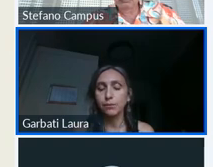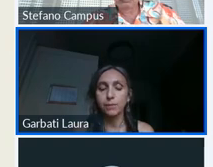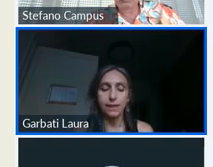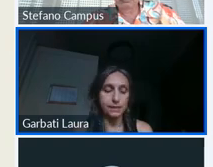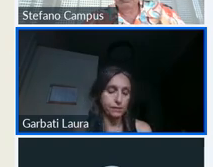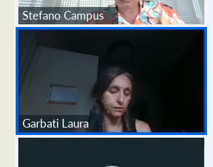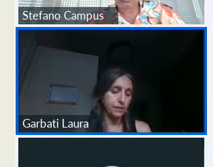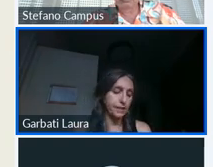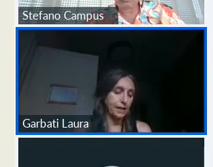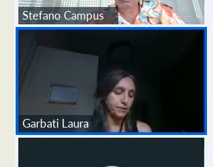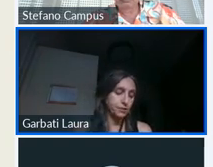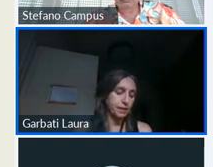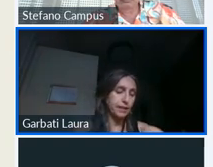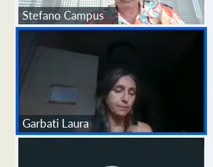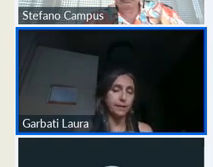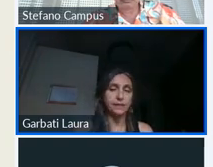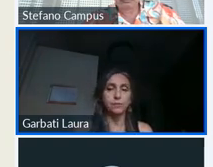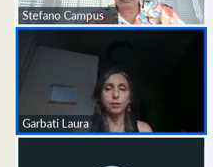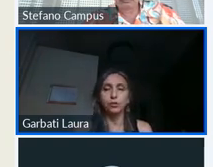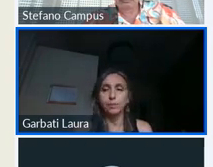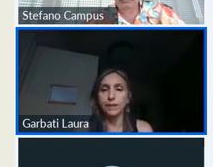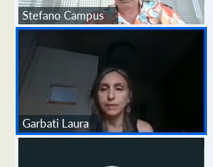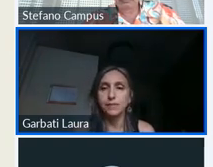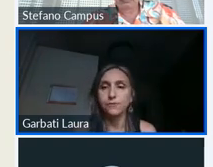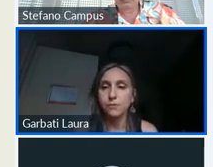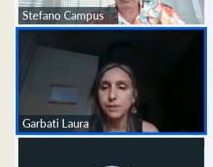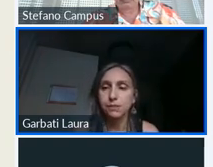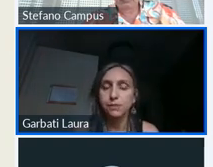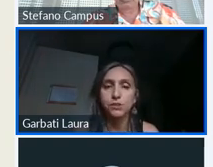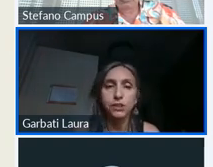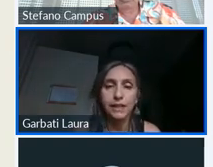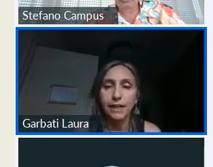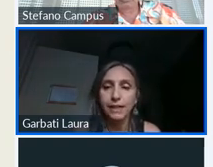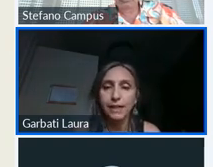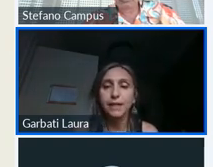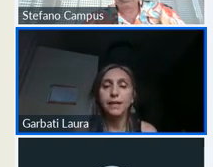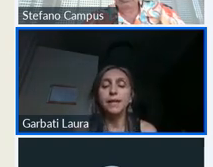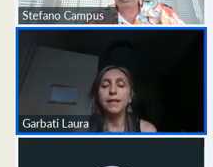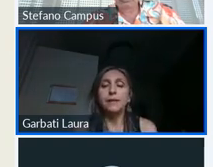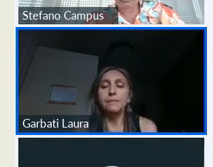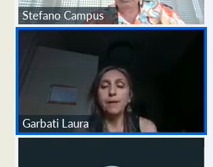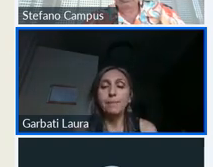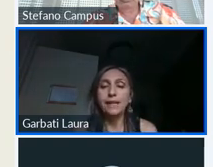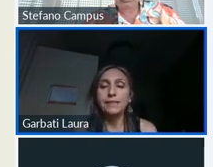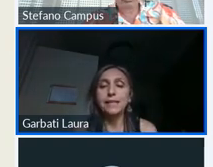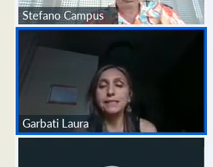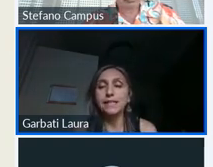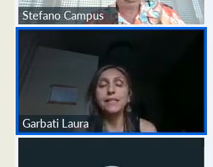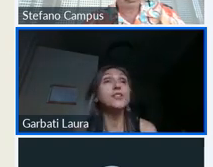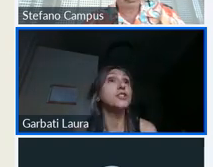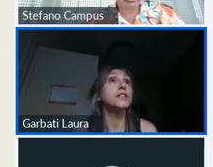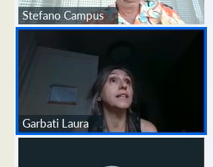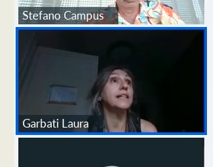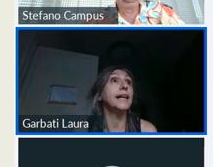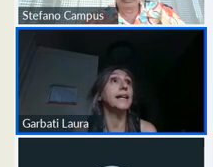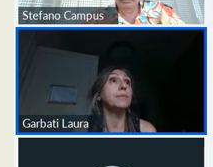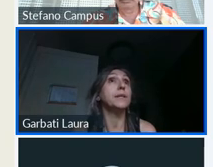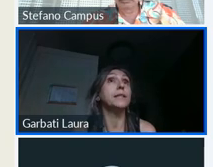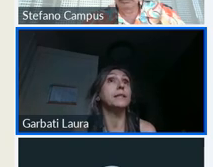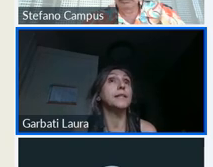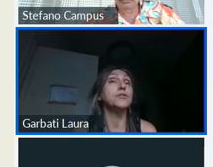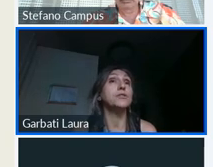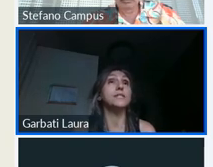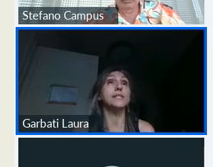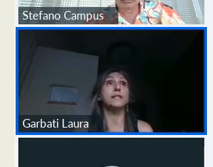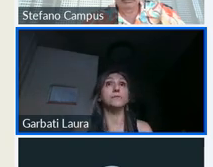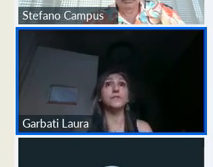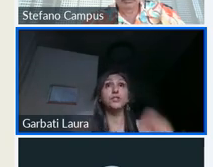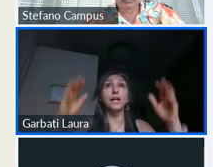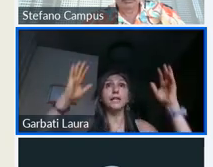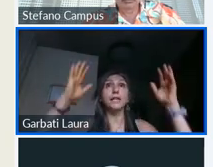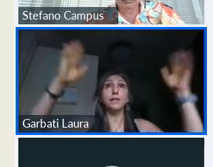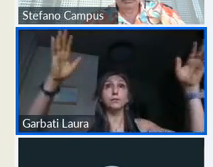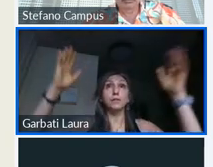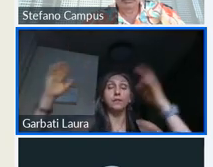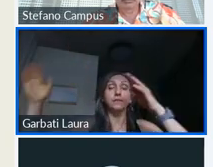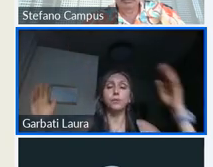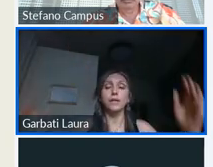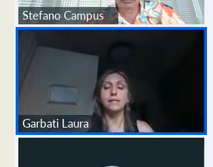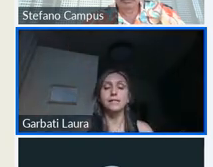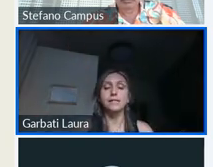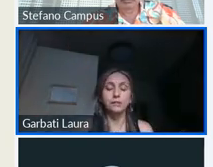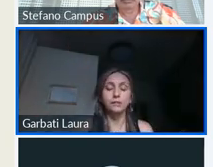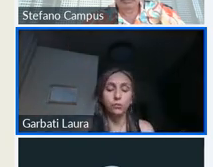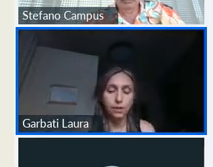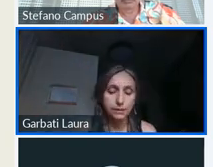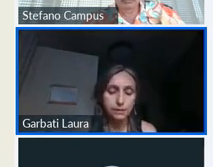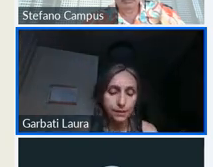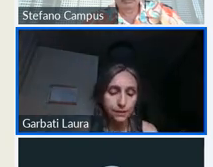recente pubblicazione di AGI del Dipartimento per la Trasformazione Digitale, una parte della strategia italiana per l'intelligenza artificiale, che